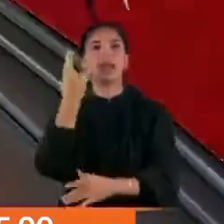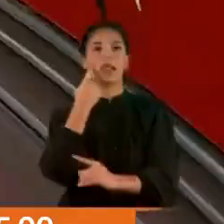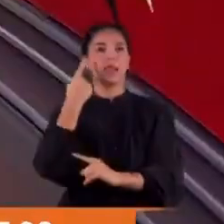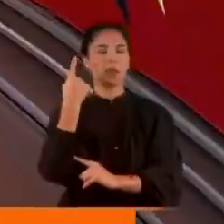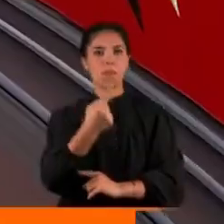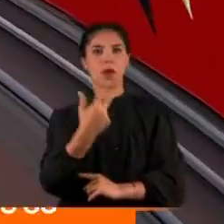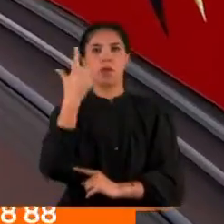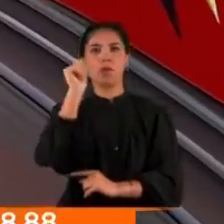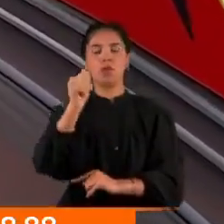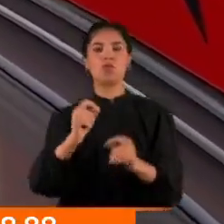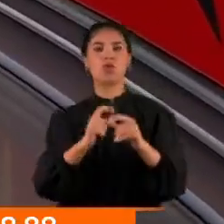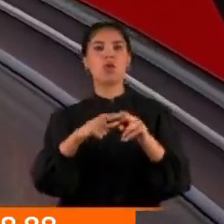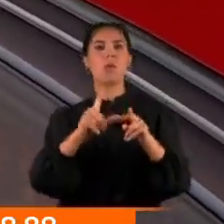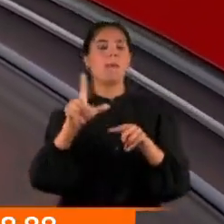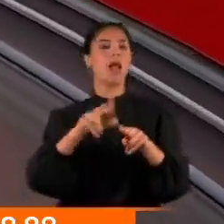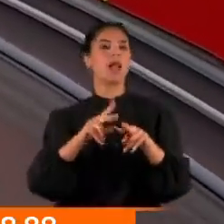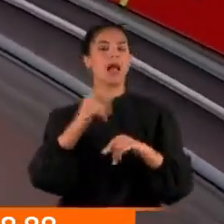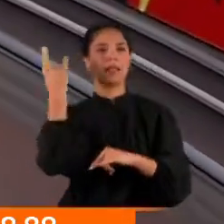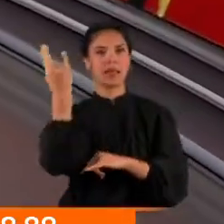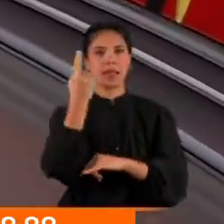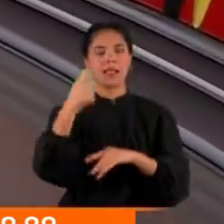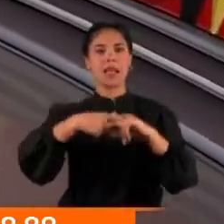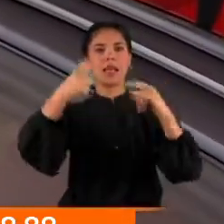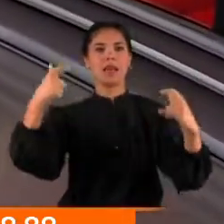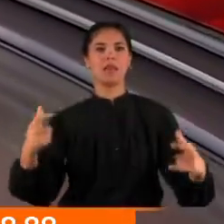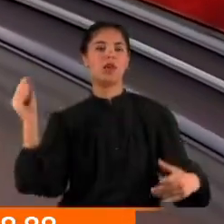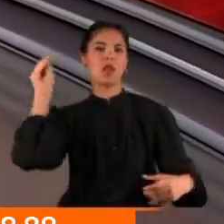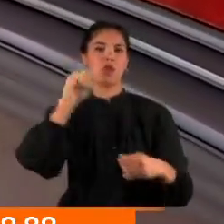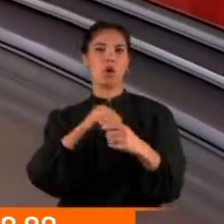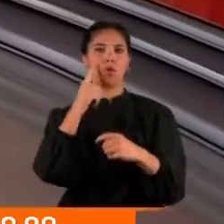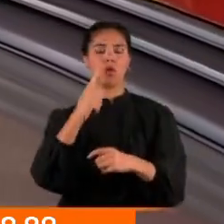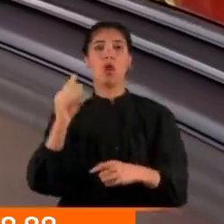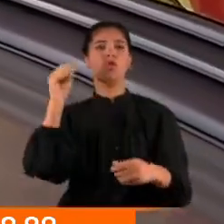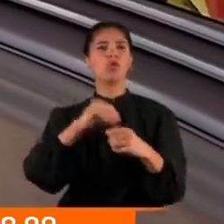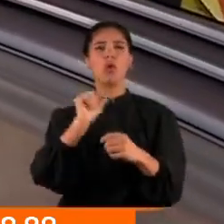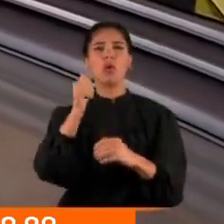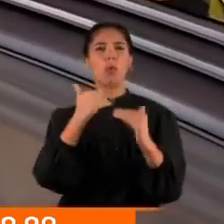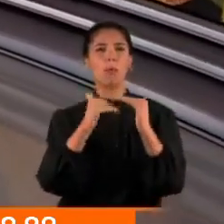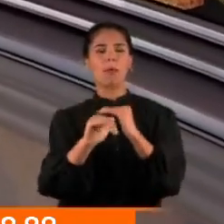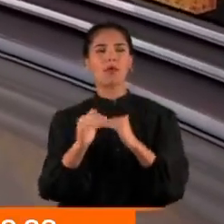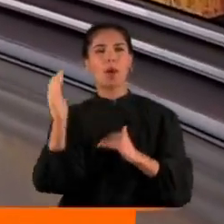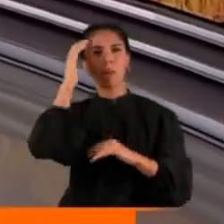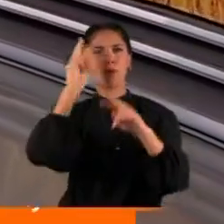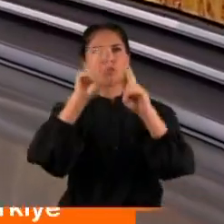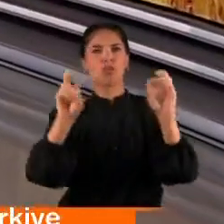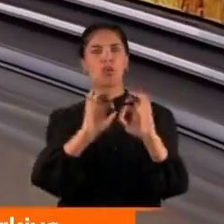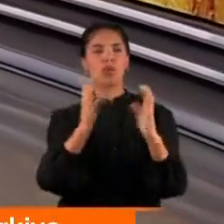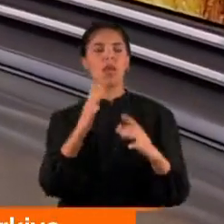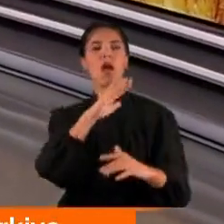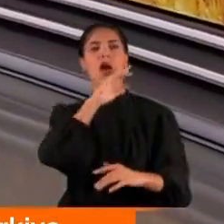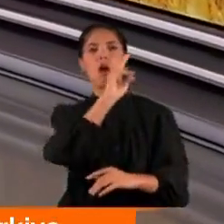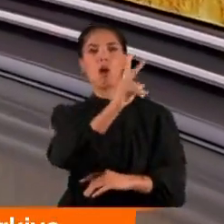bu Erdoğan üç günlük Balkan turnuvası standa tamamlıyor Songül mesajların manşetinde bu sözler vardı